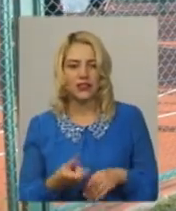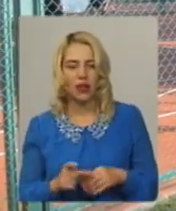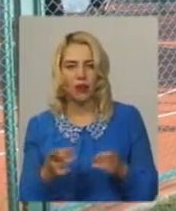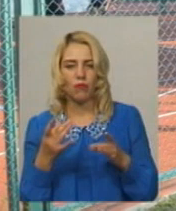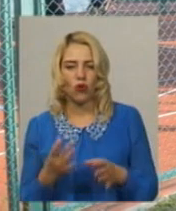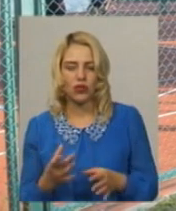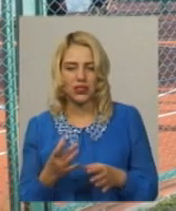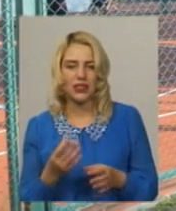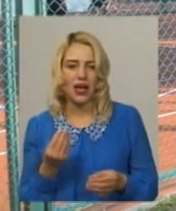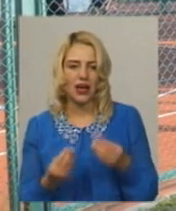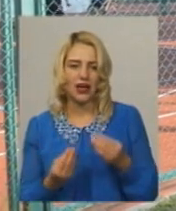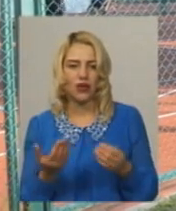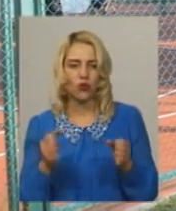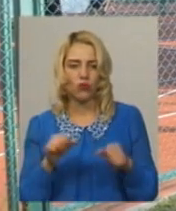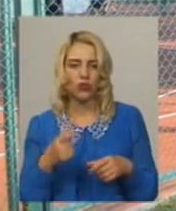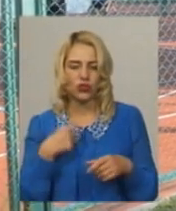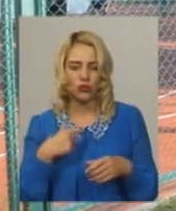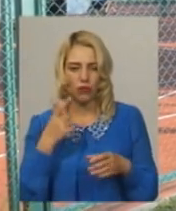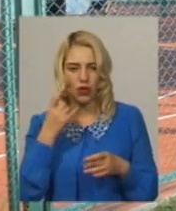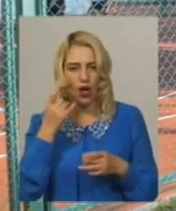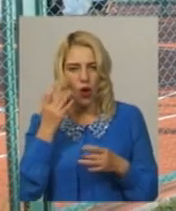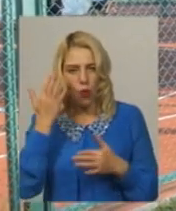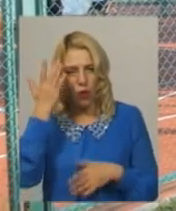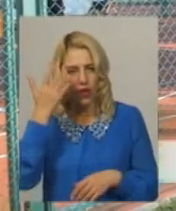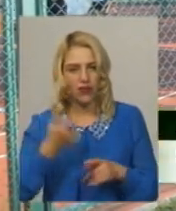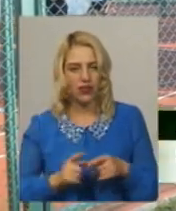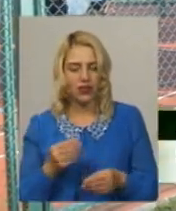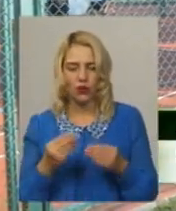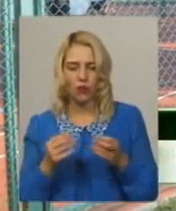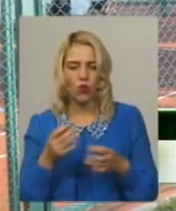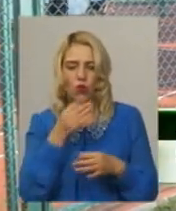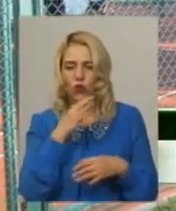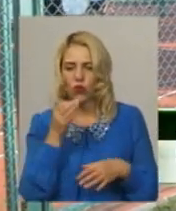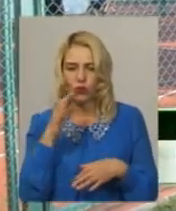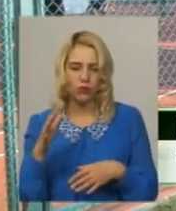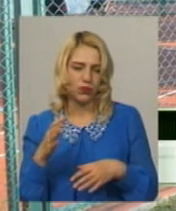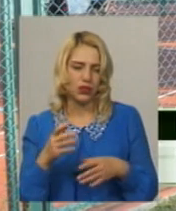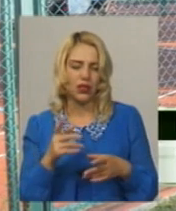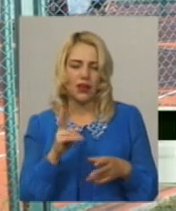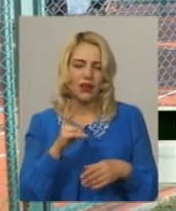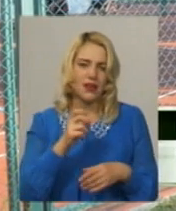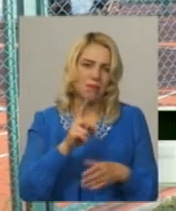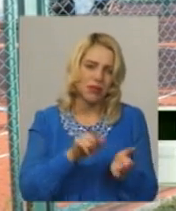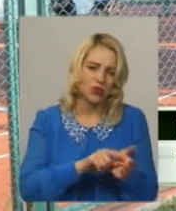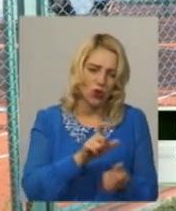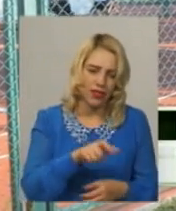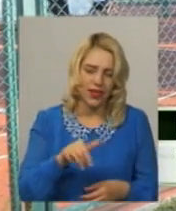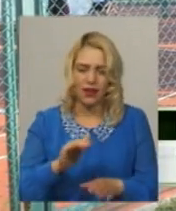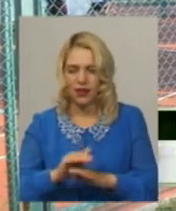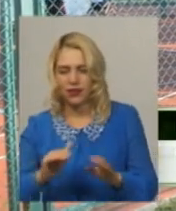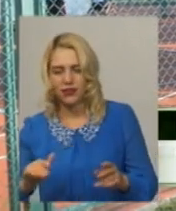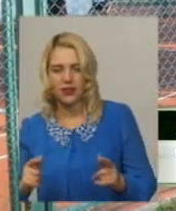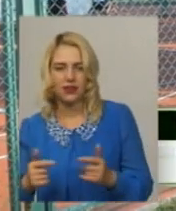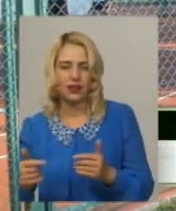гра, яку можна собі тільки уявити. І в цю гру можуть грати любі категорії людей. І пенсіонери, і діти, і вони між собою так